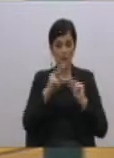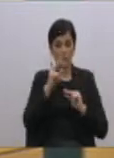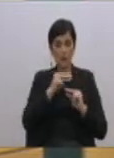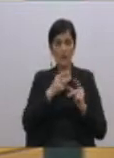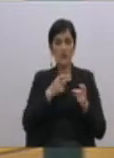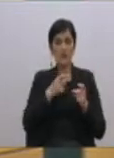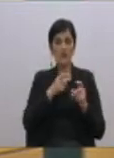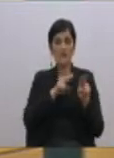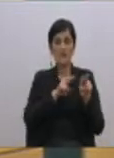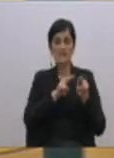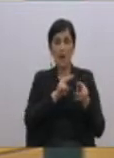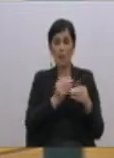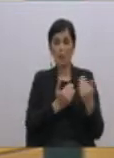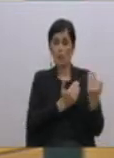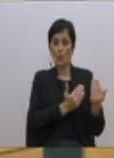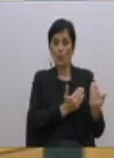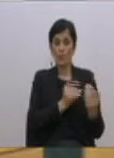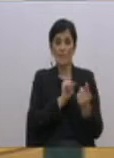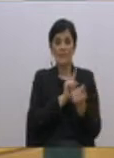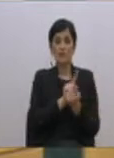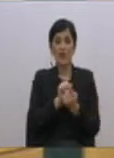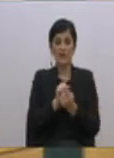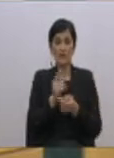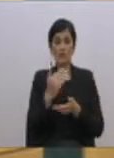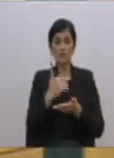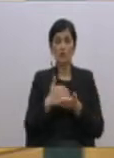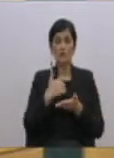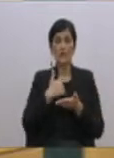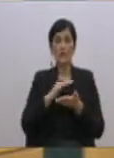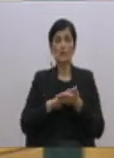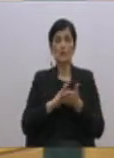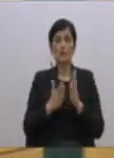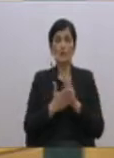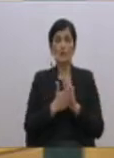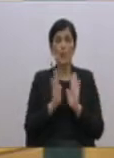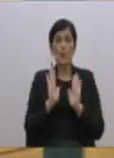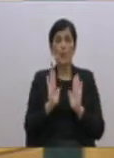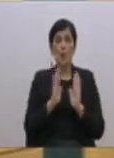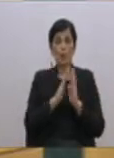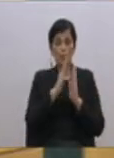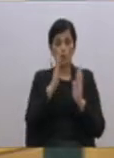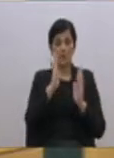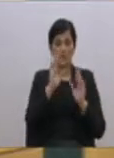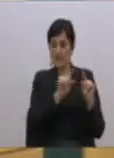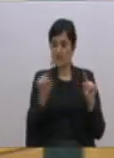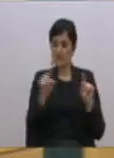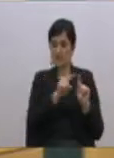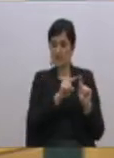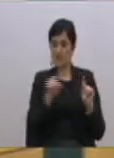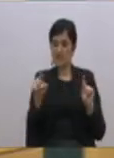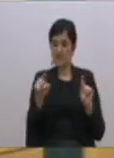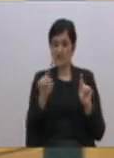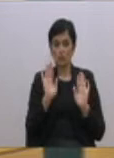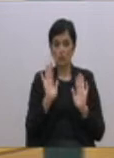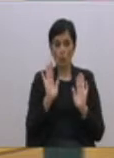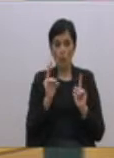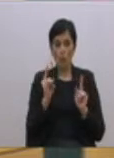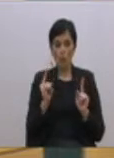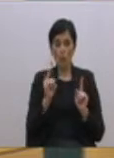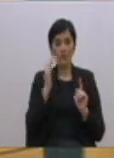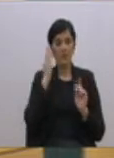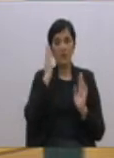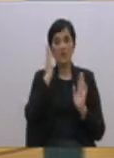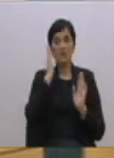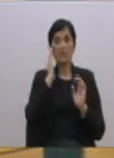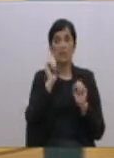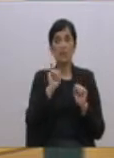სანადირო კატეგორიად. Შეხვედრების შედეგად ჩვენ შევჯერდით, რომ მხოლოდ საერთო სიგრძეზე გავაკეთოთ აქცენტი და თავდაცვის კატეგორიით,